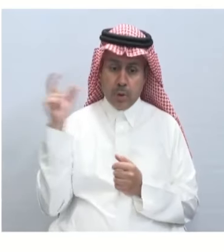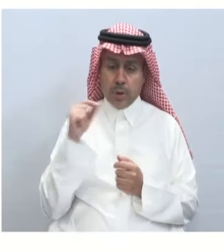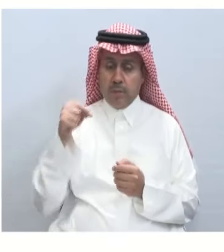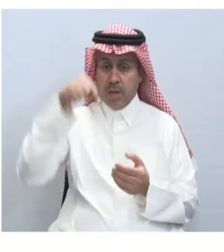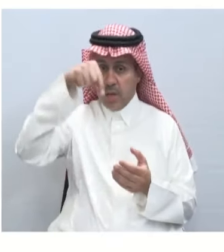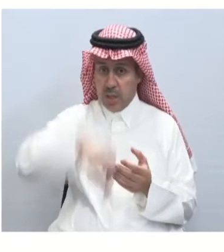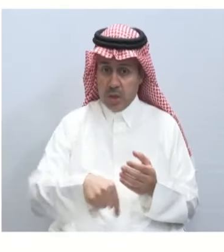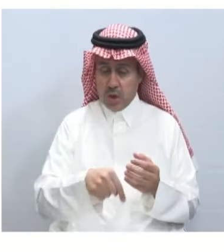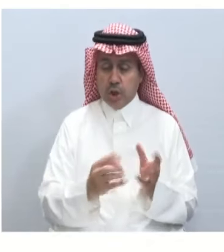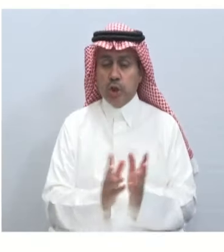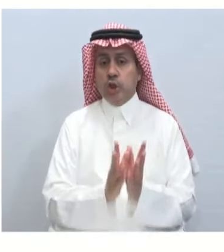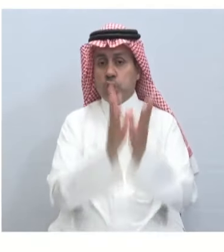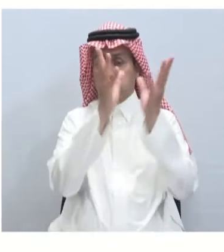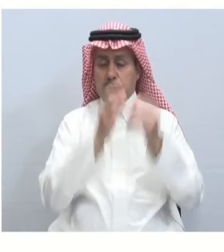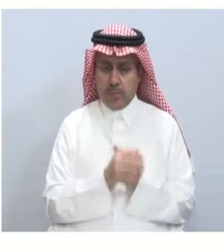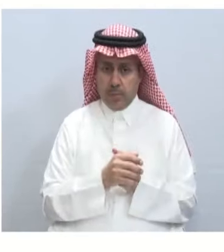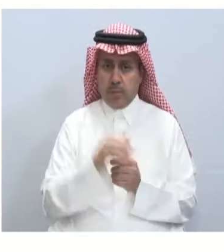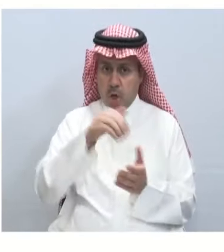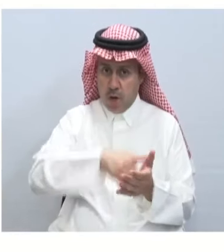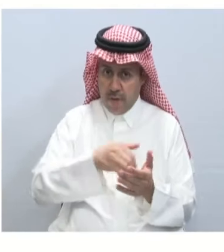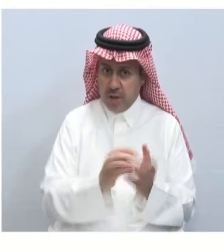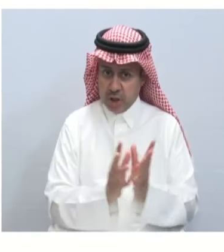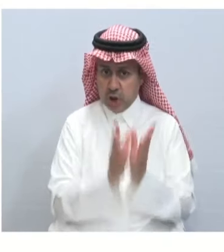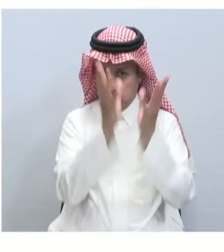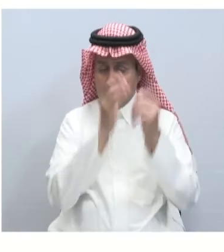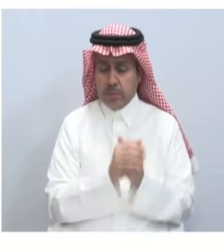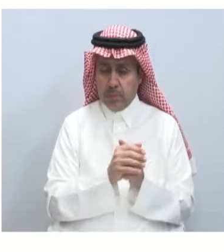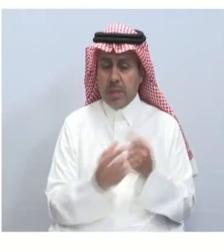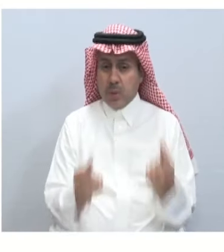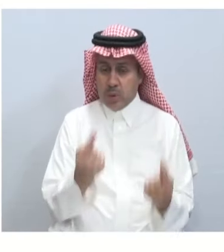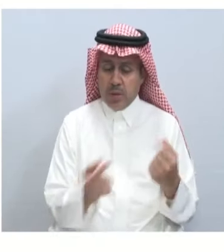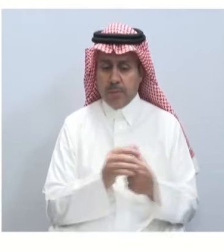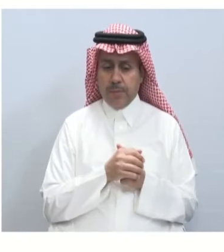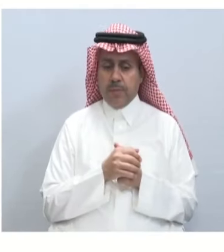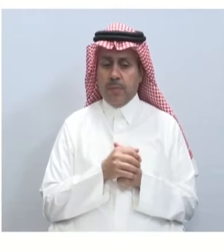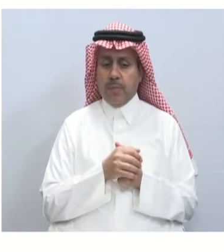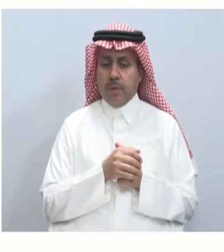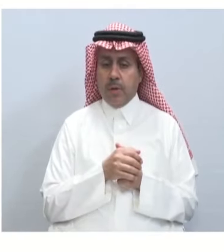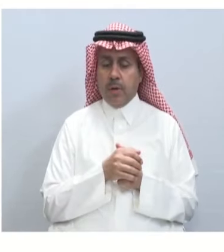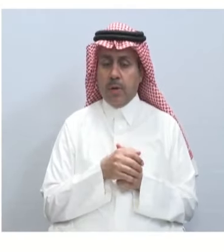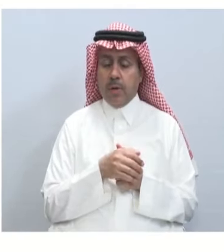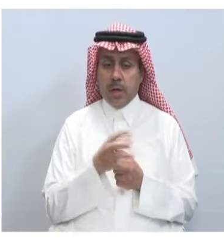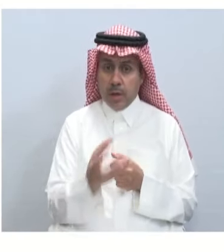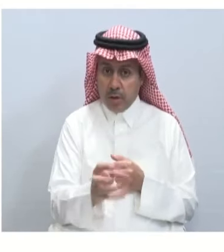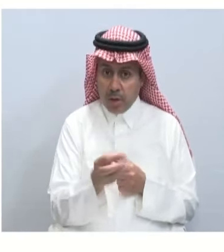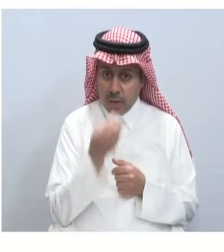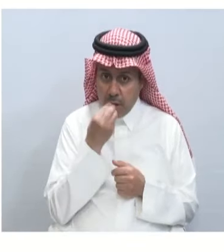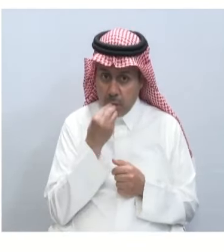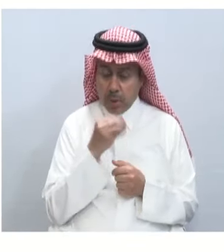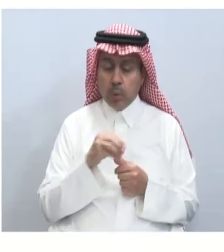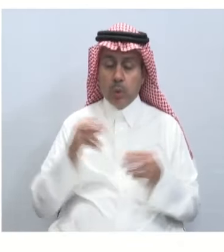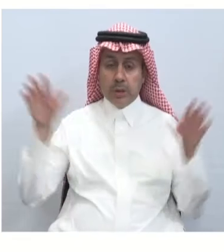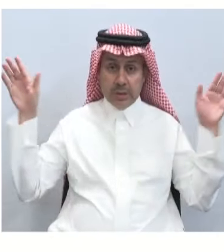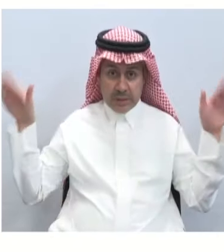يغرس غرسا او يزرع زرعا فياكل منه طير